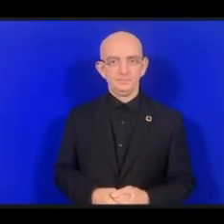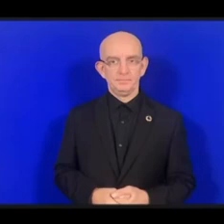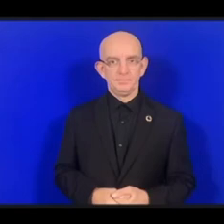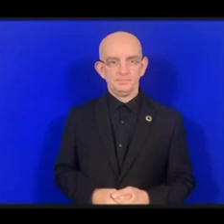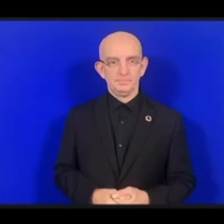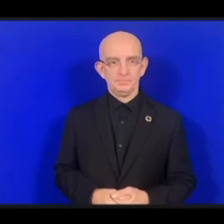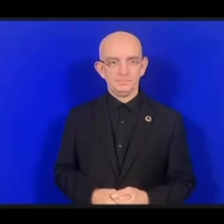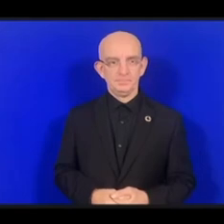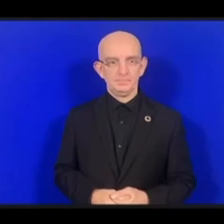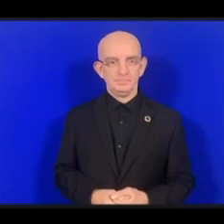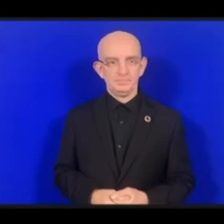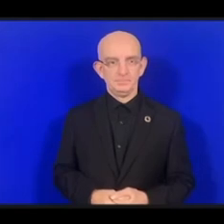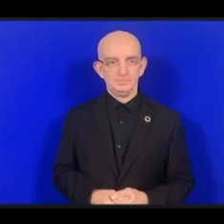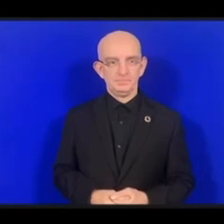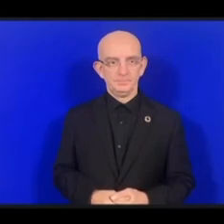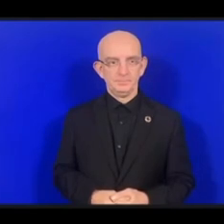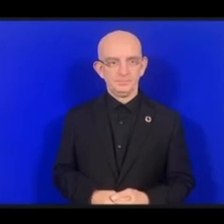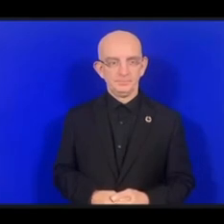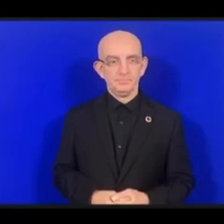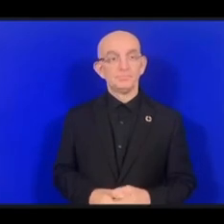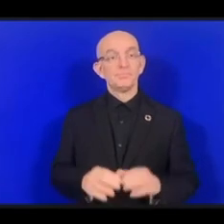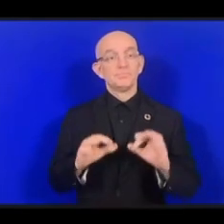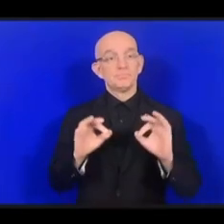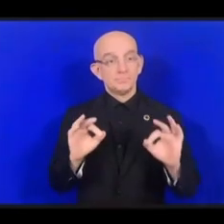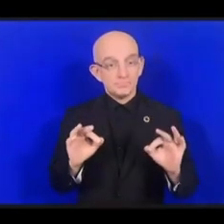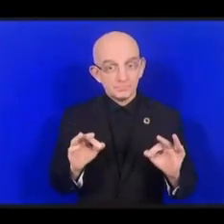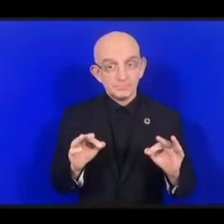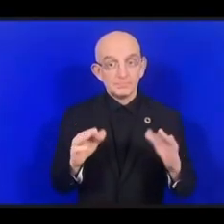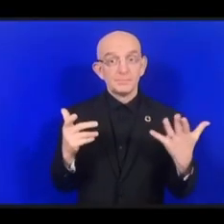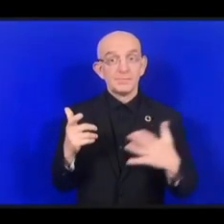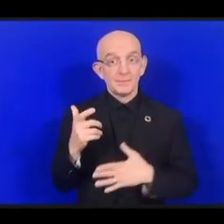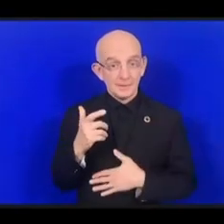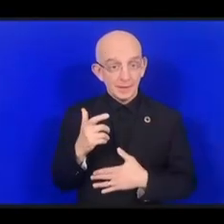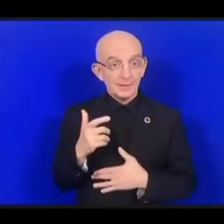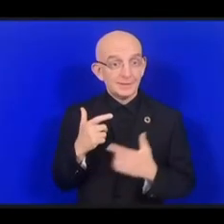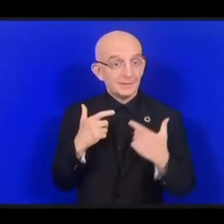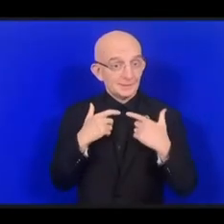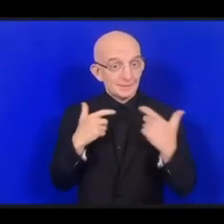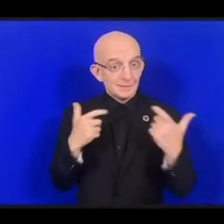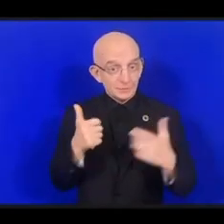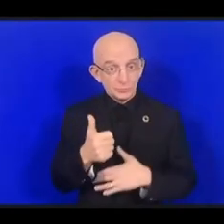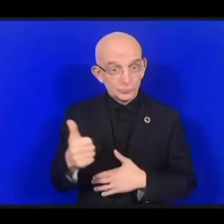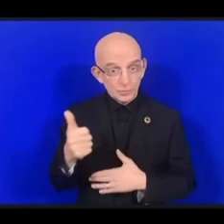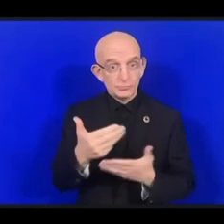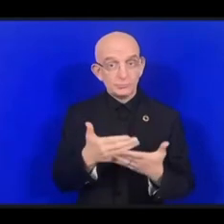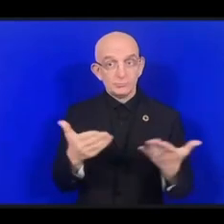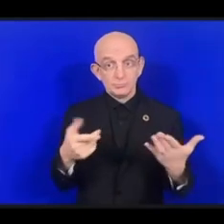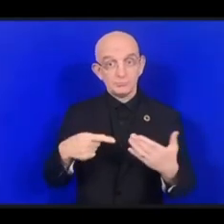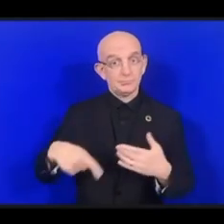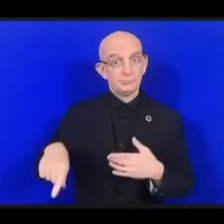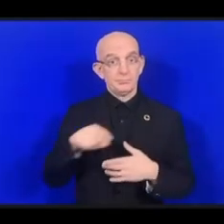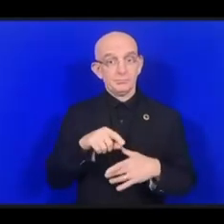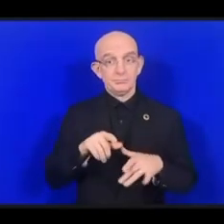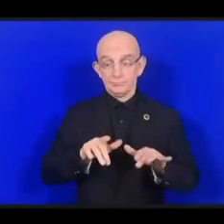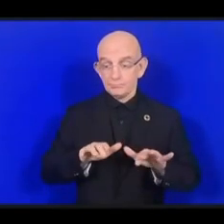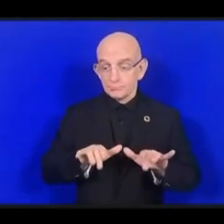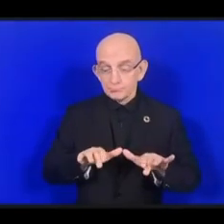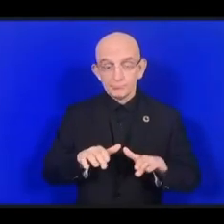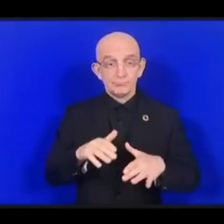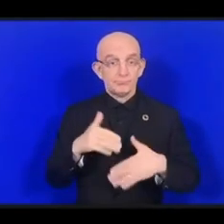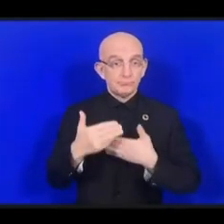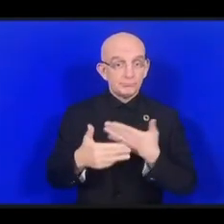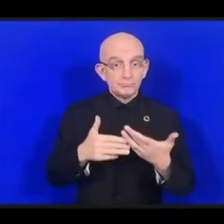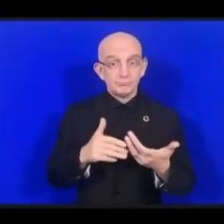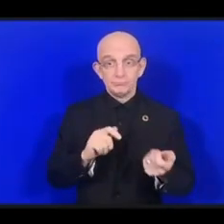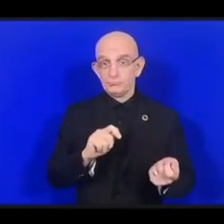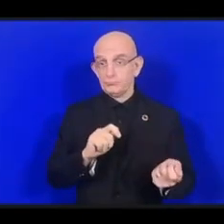秘书长先生、阁下们、女士们、先生们，在当今快速发展的数字环境中，技